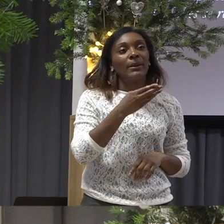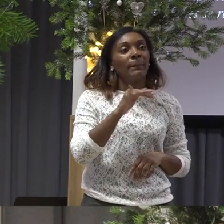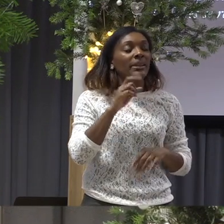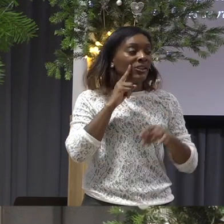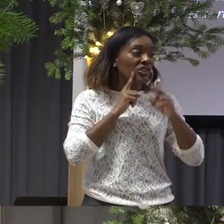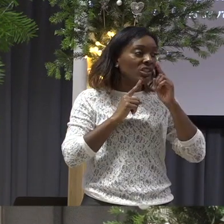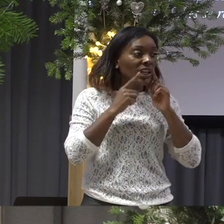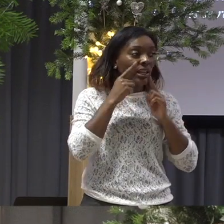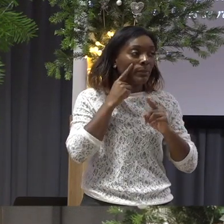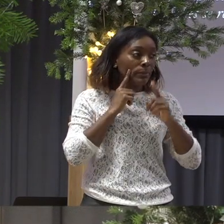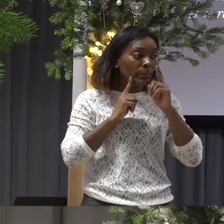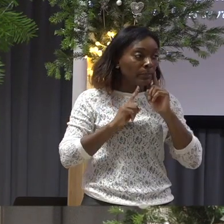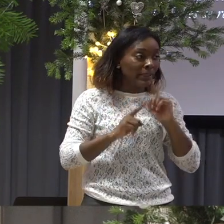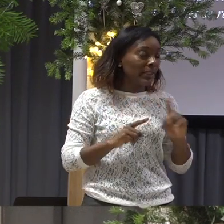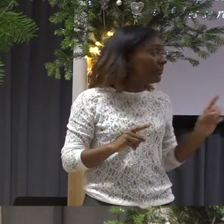à 80%.